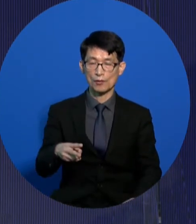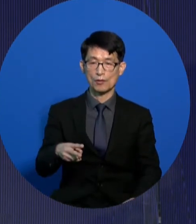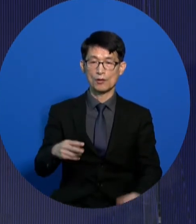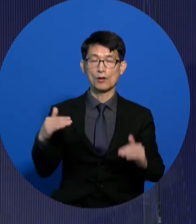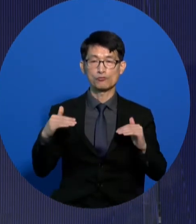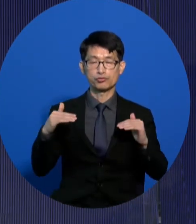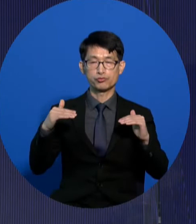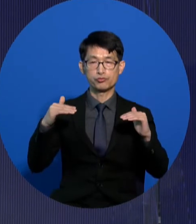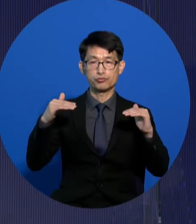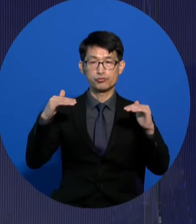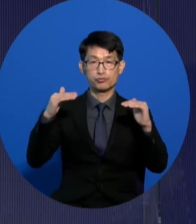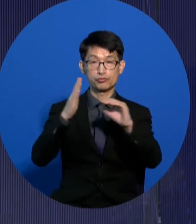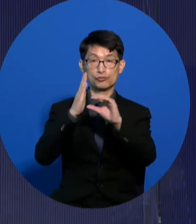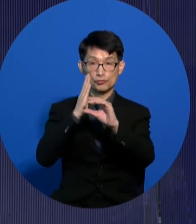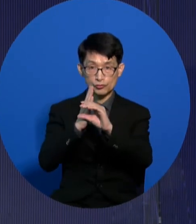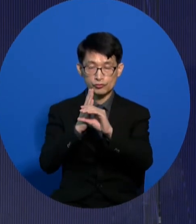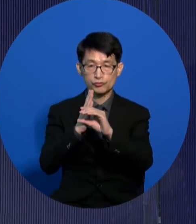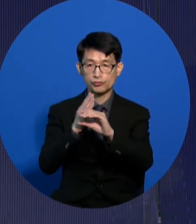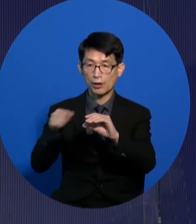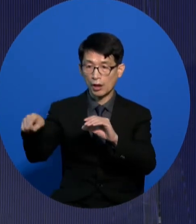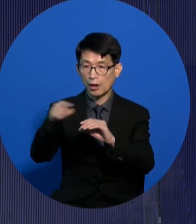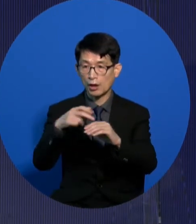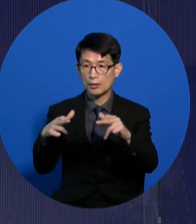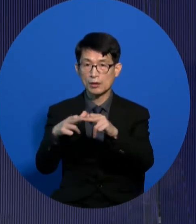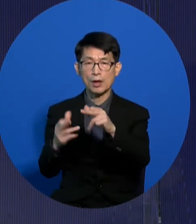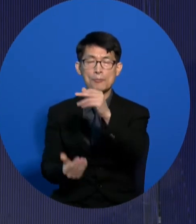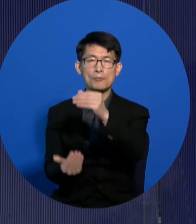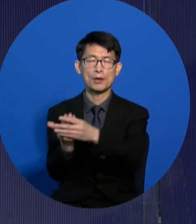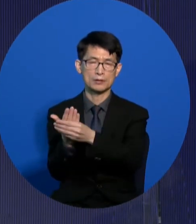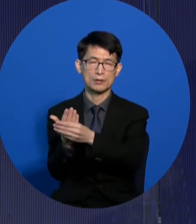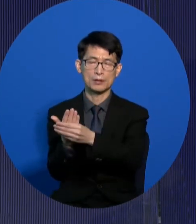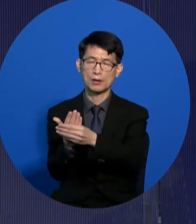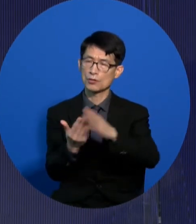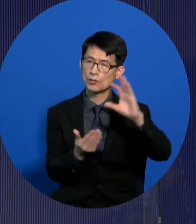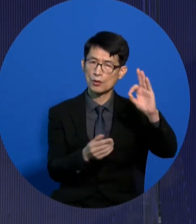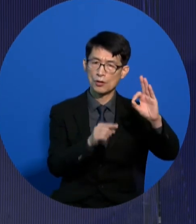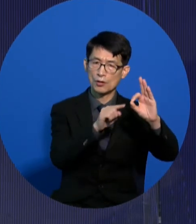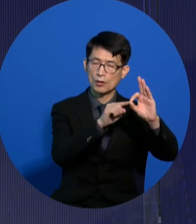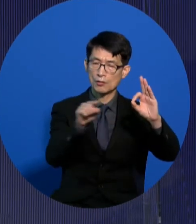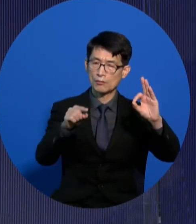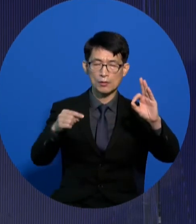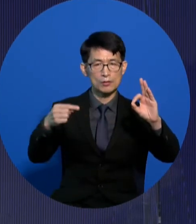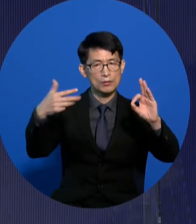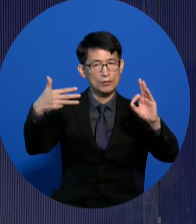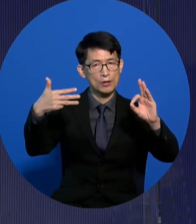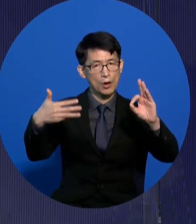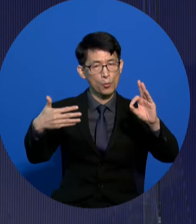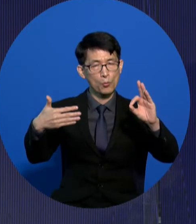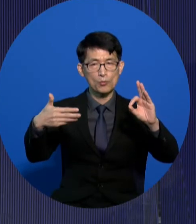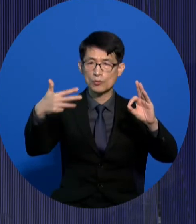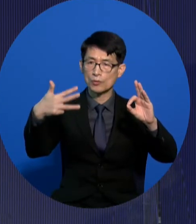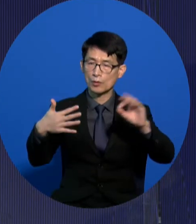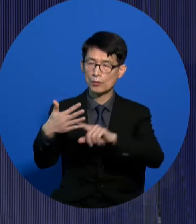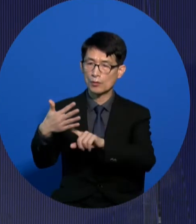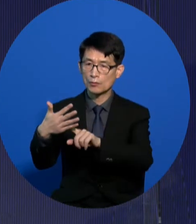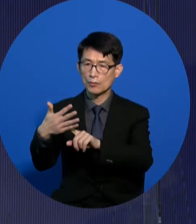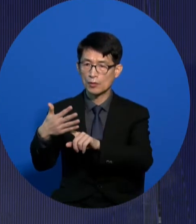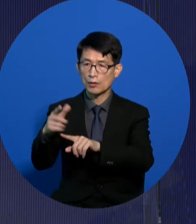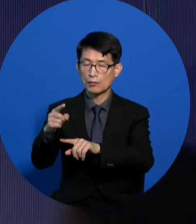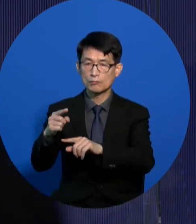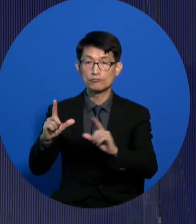중에 9명 정도가 중도 장애인입니다. 그래서 앞으로 지금 학교에서의 교육받고 있는